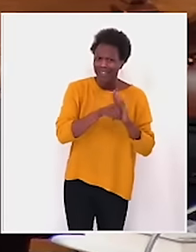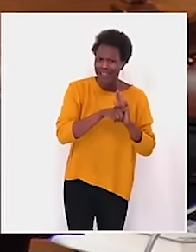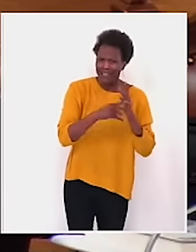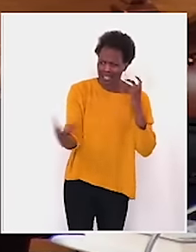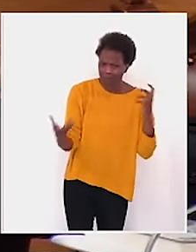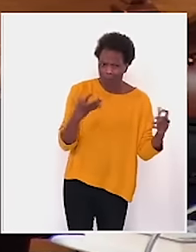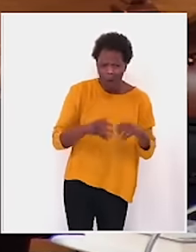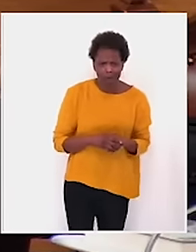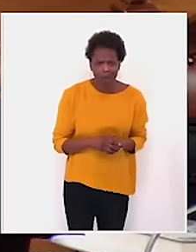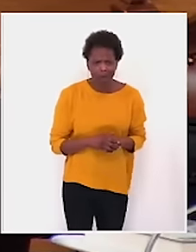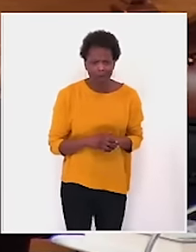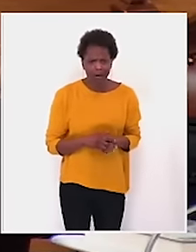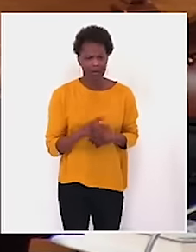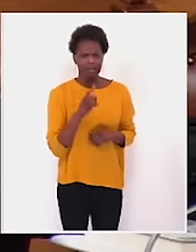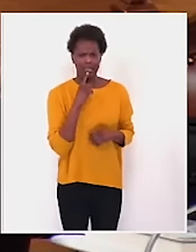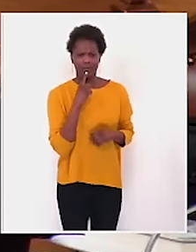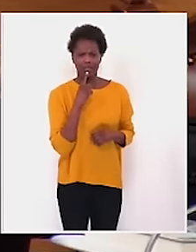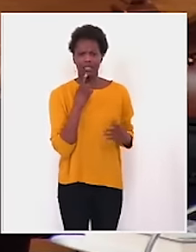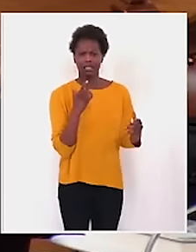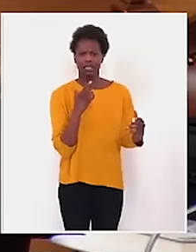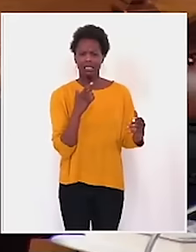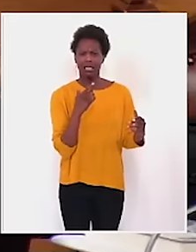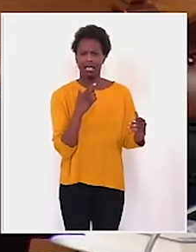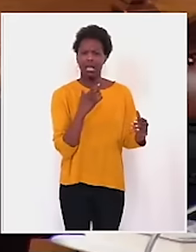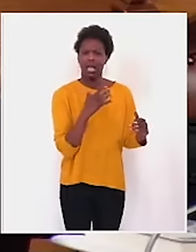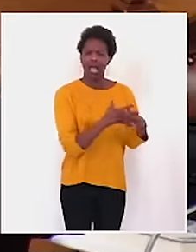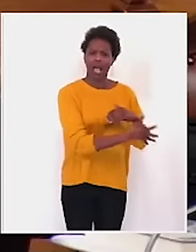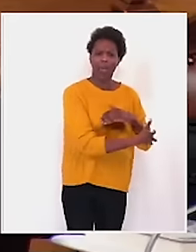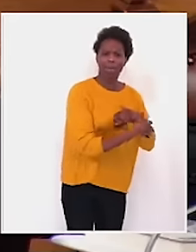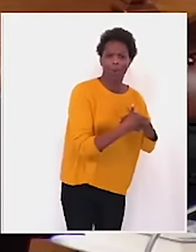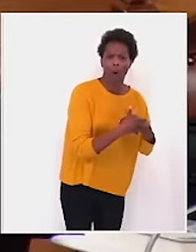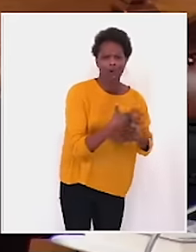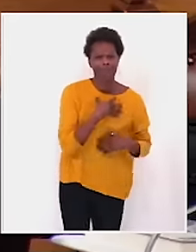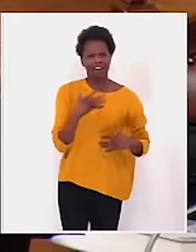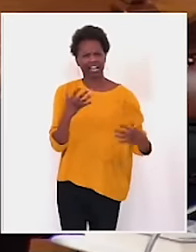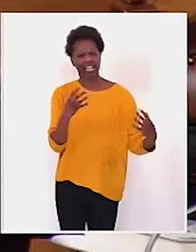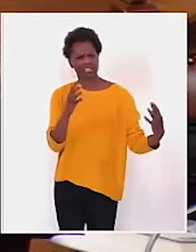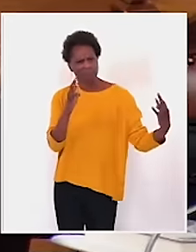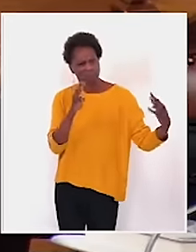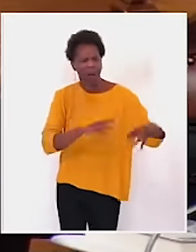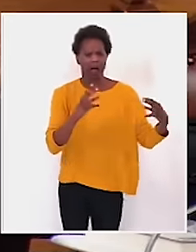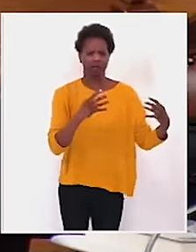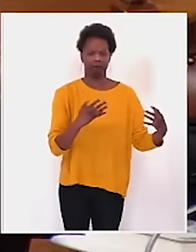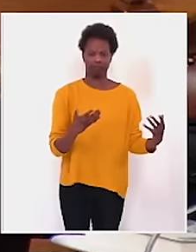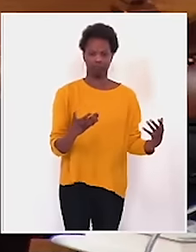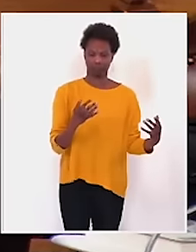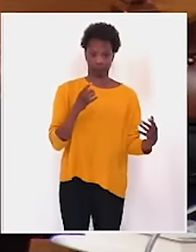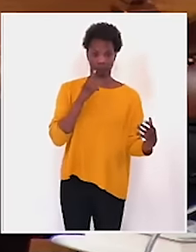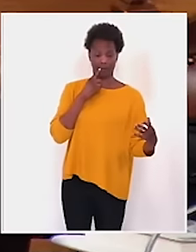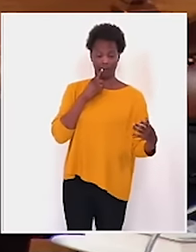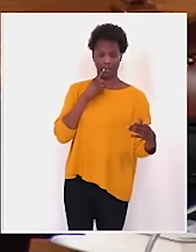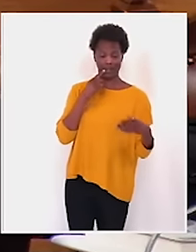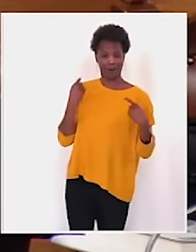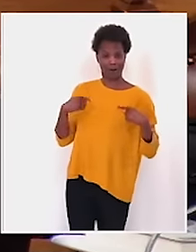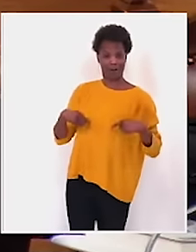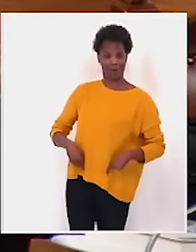Des signaux de guerre de classe même, de guerre de riches contre les pauvres, de ce gouvernement de millionnaires qui mène logiquement une politique pour les plus riches et